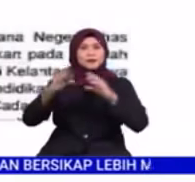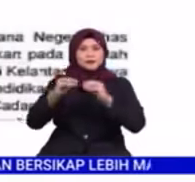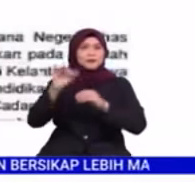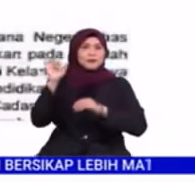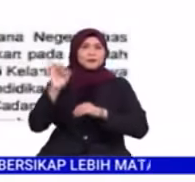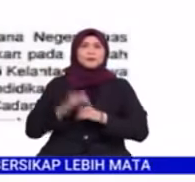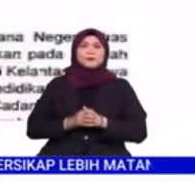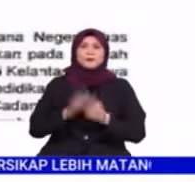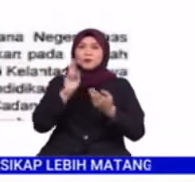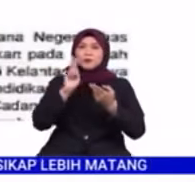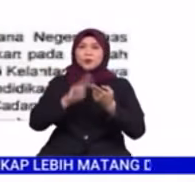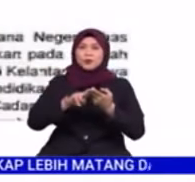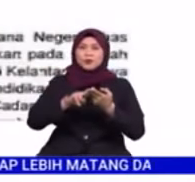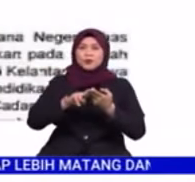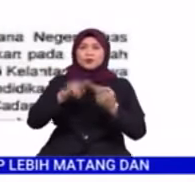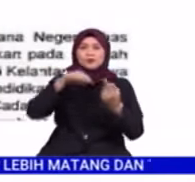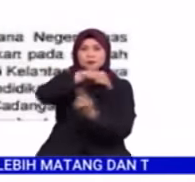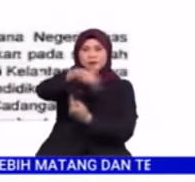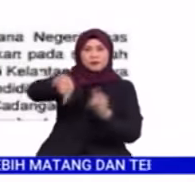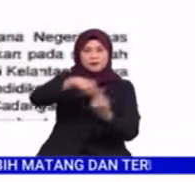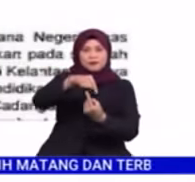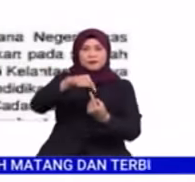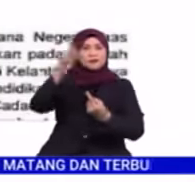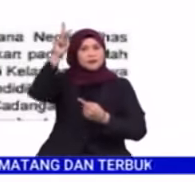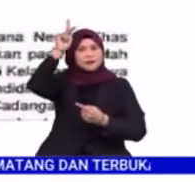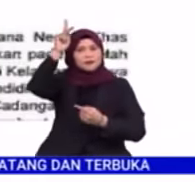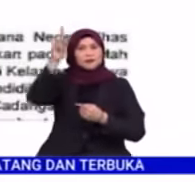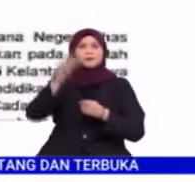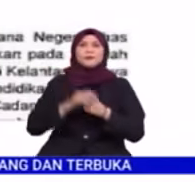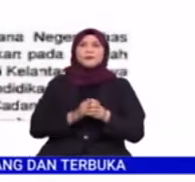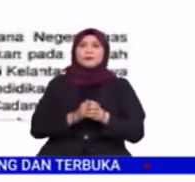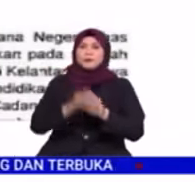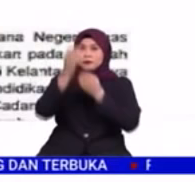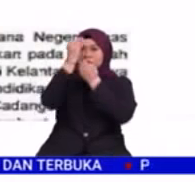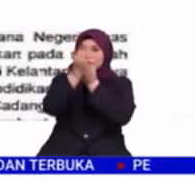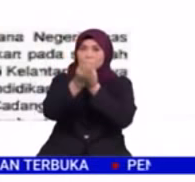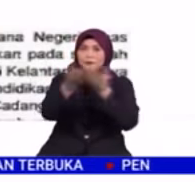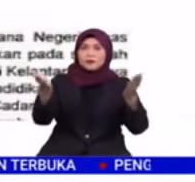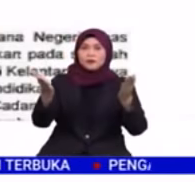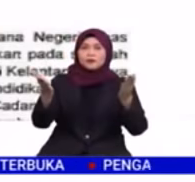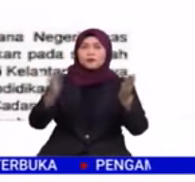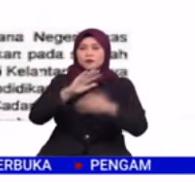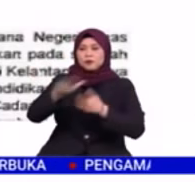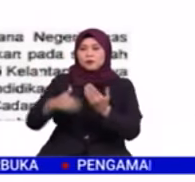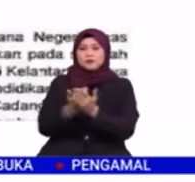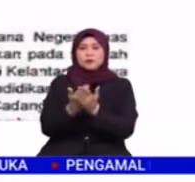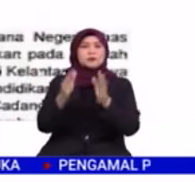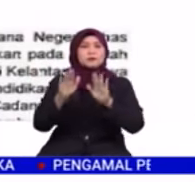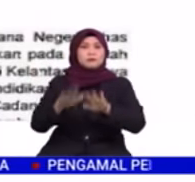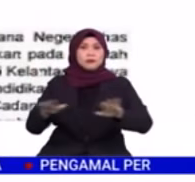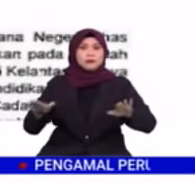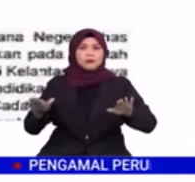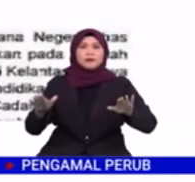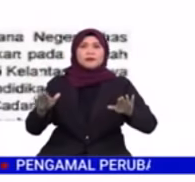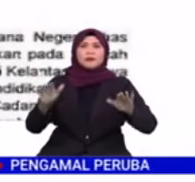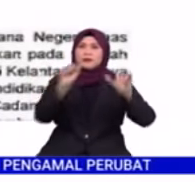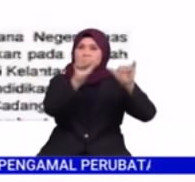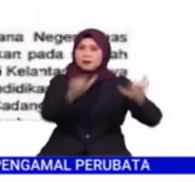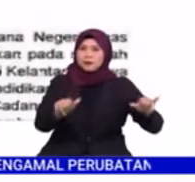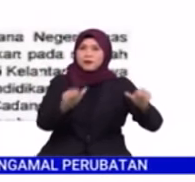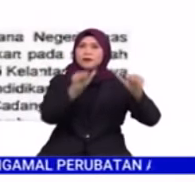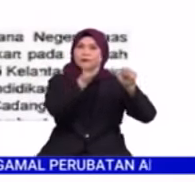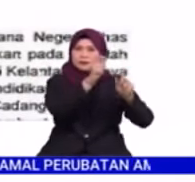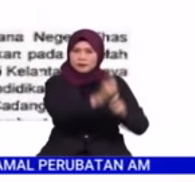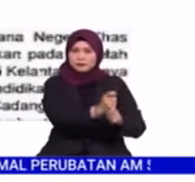surat pekeliling nya pengaruh jpn Clinton Zulkarnain Fauzi memaklumkan semua murid yang tinggal di asrama perlu kau